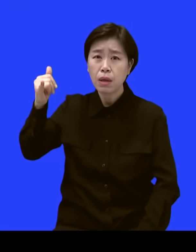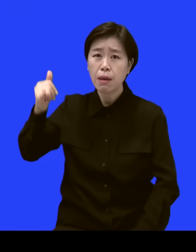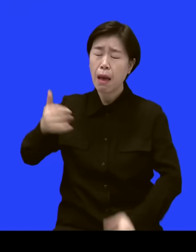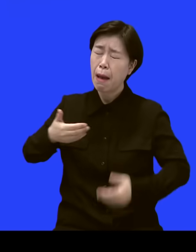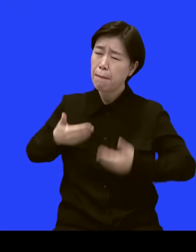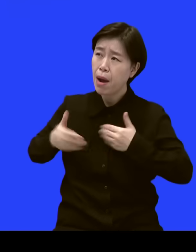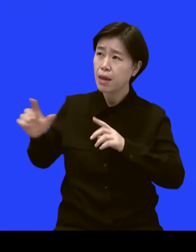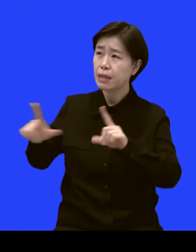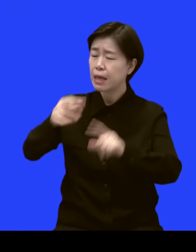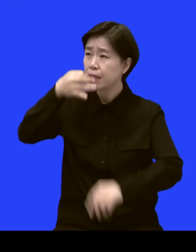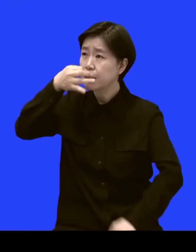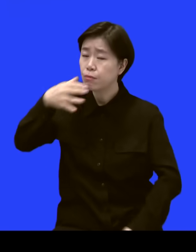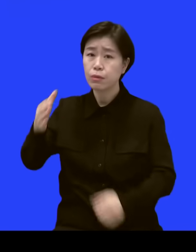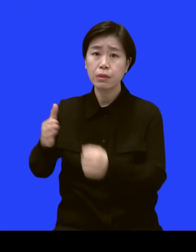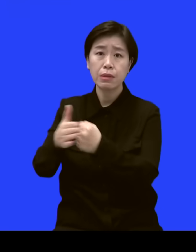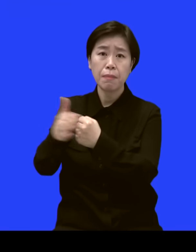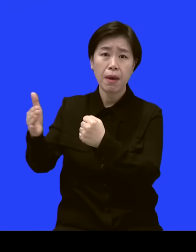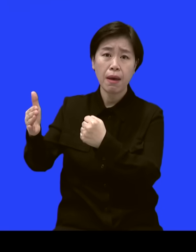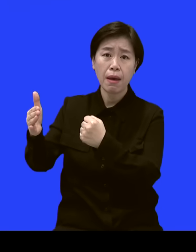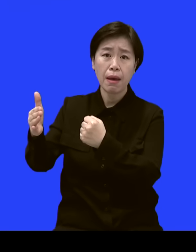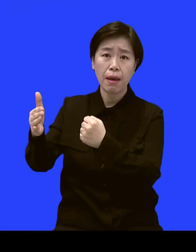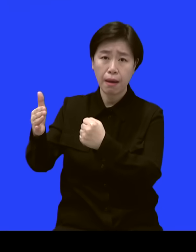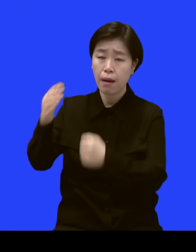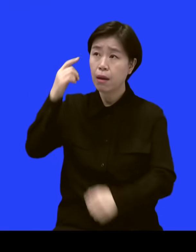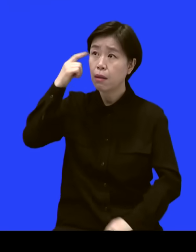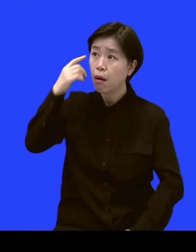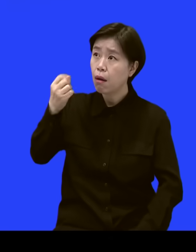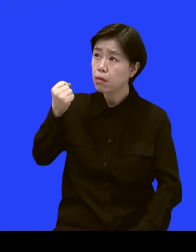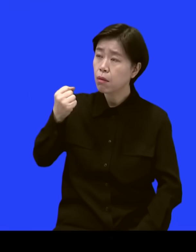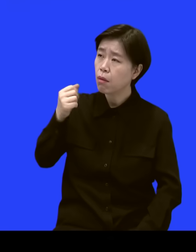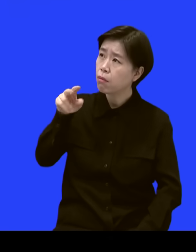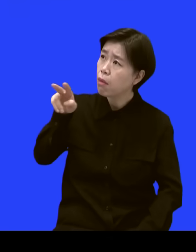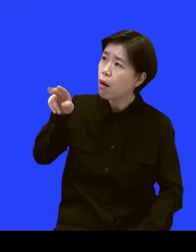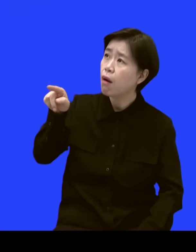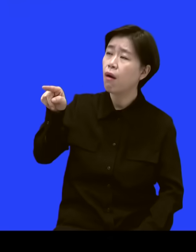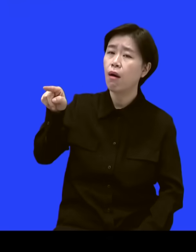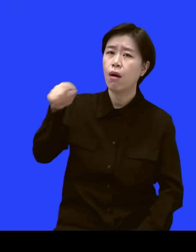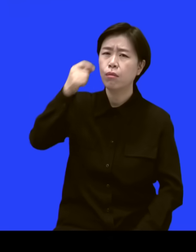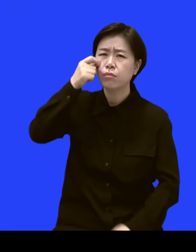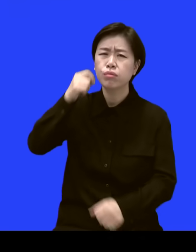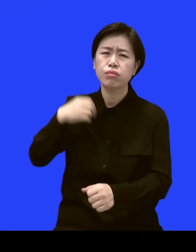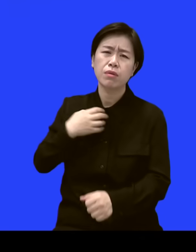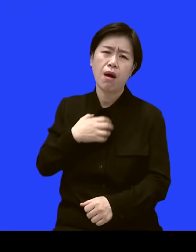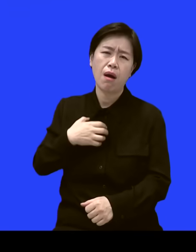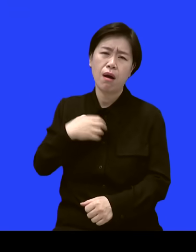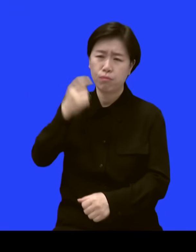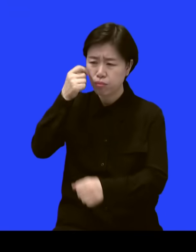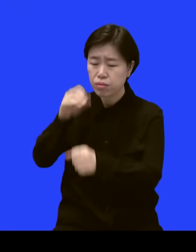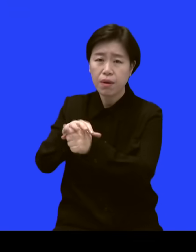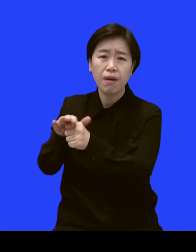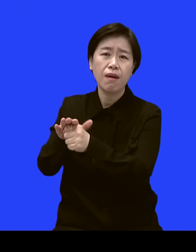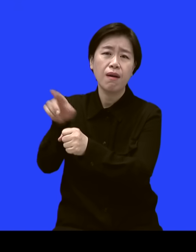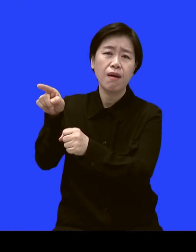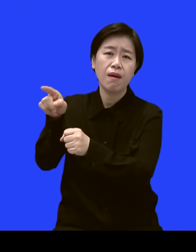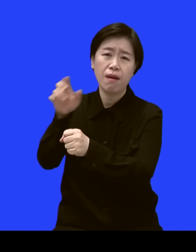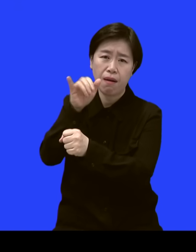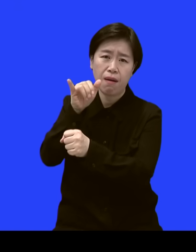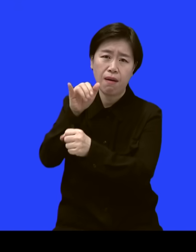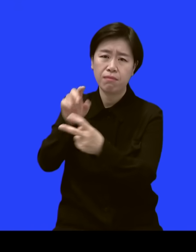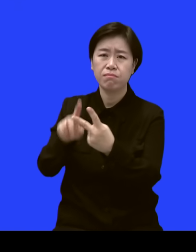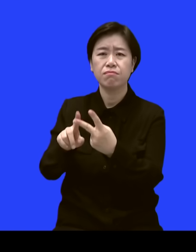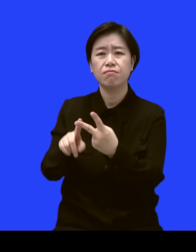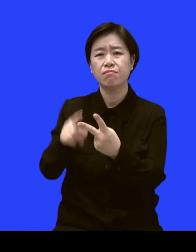그러니까 이게 또 너무 간극이 크니까 그 감정들을 제가 가지고 있는 거에 너무